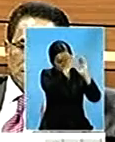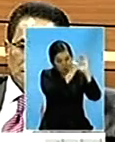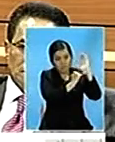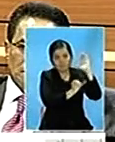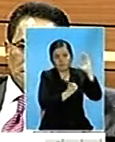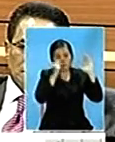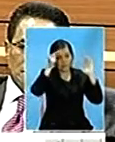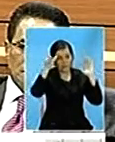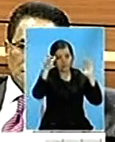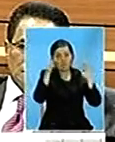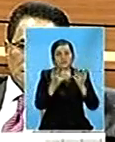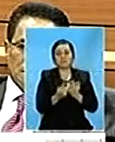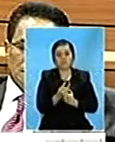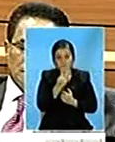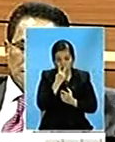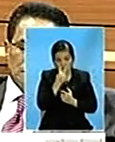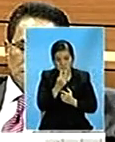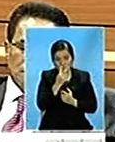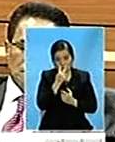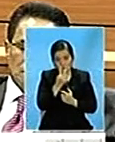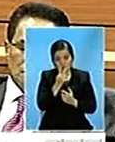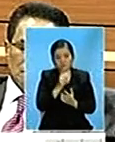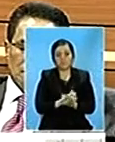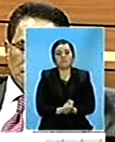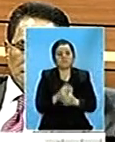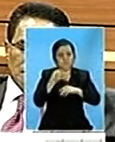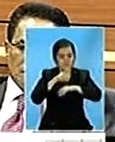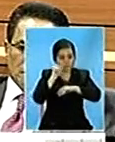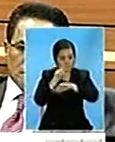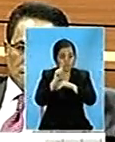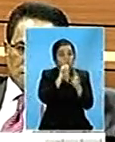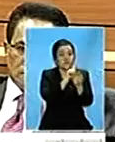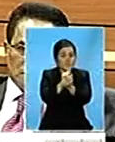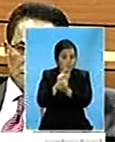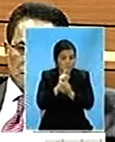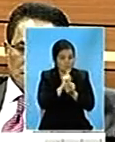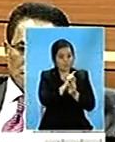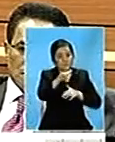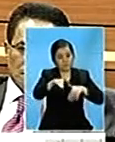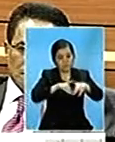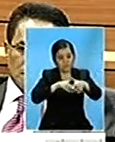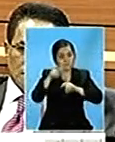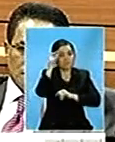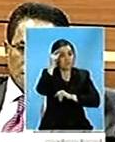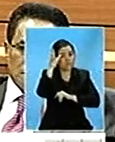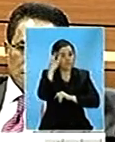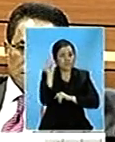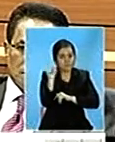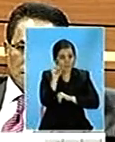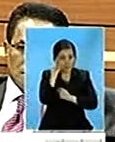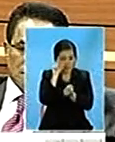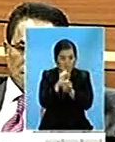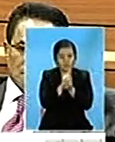ชนบทล่ะครับท่านประธานที่เคารพท่านประธานจะเห็นว่าพี่น้องในชุมชนชนบทนั้นจะต้องเจอปัญห